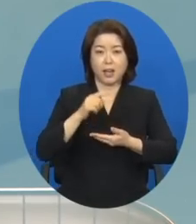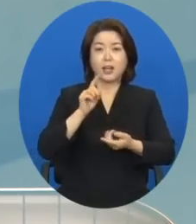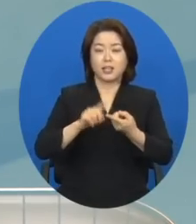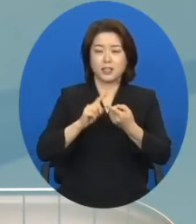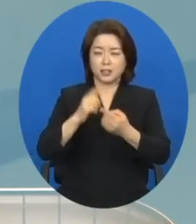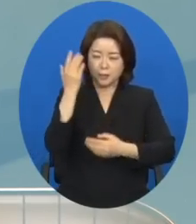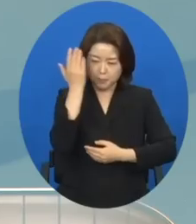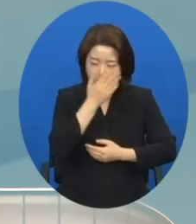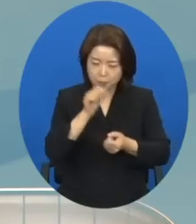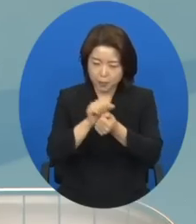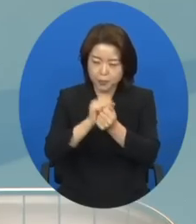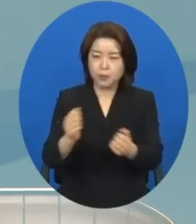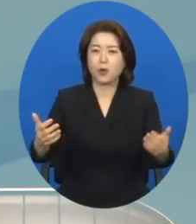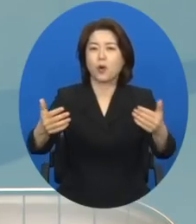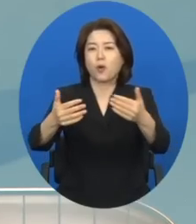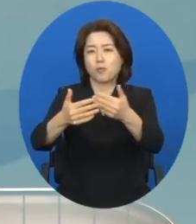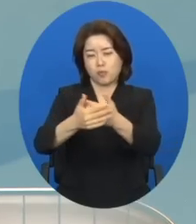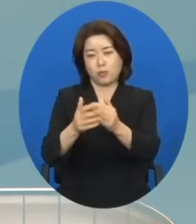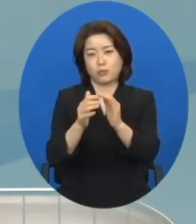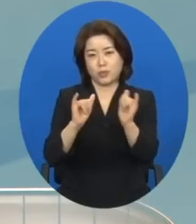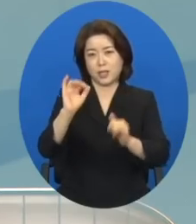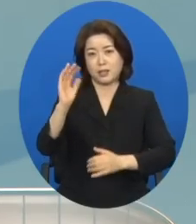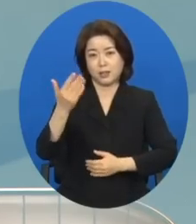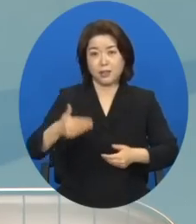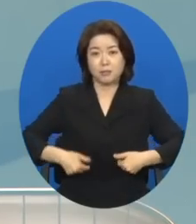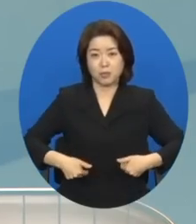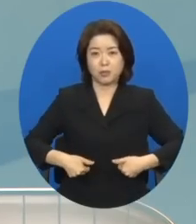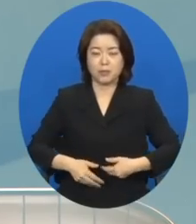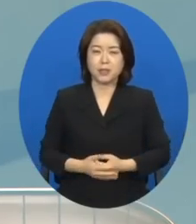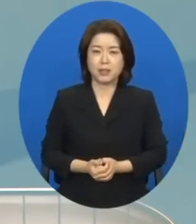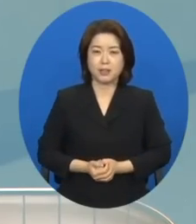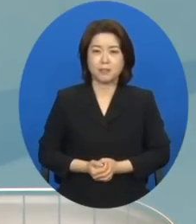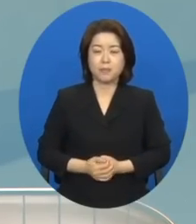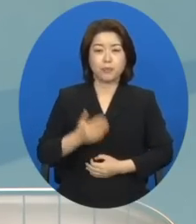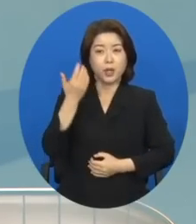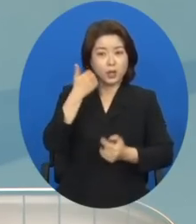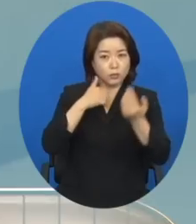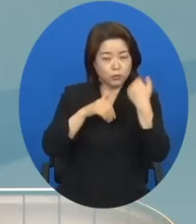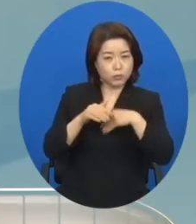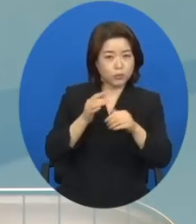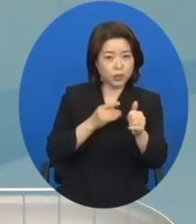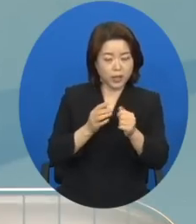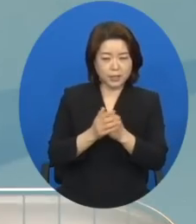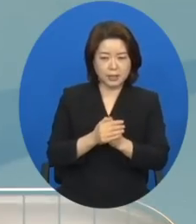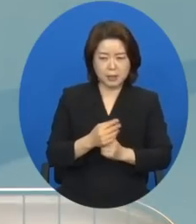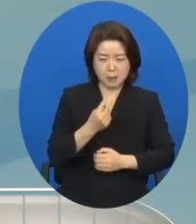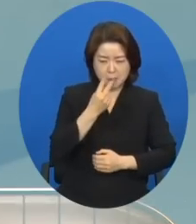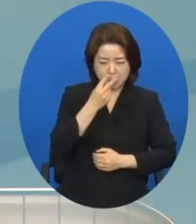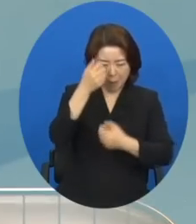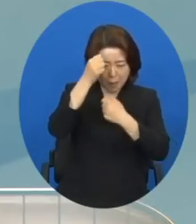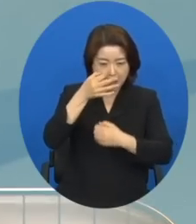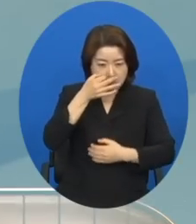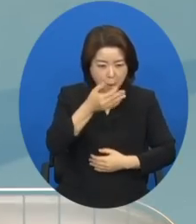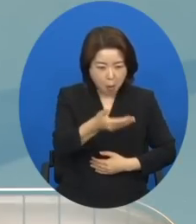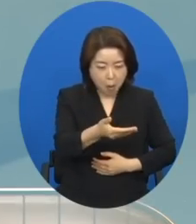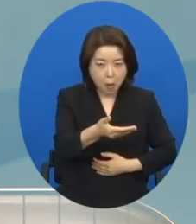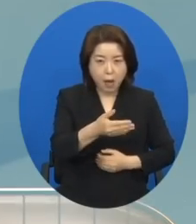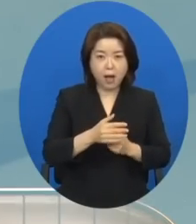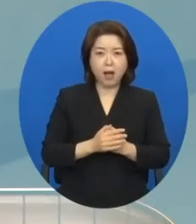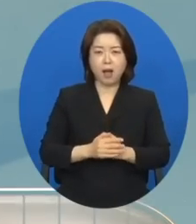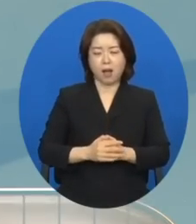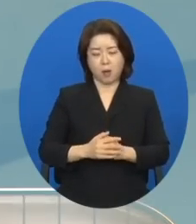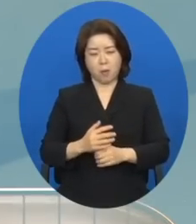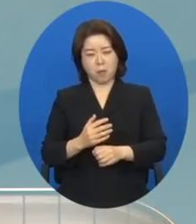씻어주고 품어주는 자가 되라는 것이죠. 사실 누군가에게 이 냄새나는 발을 보여주는 것,